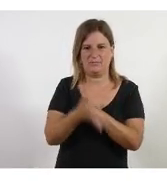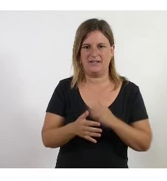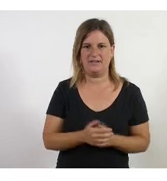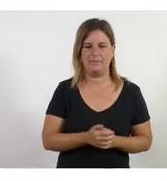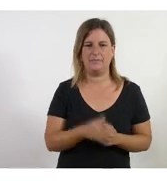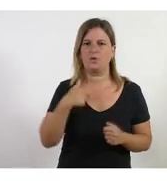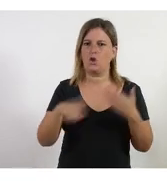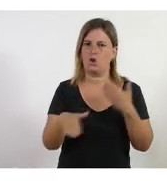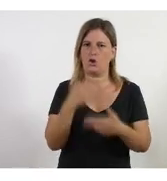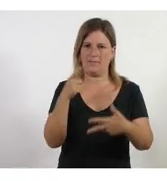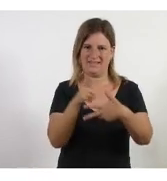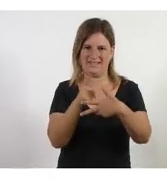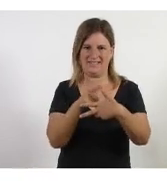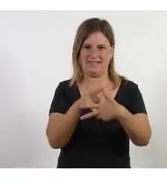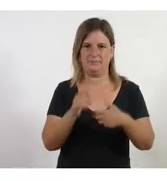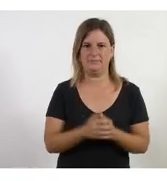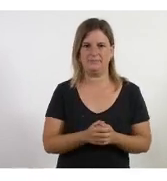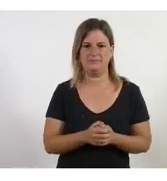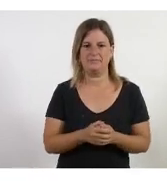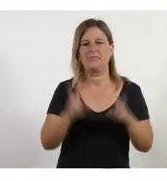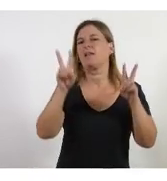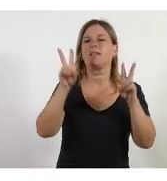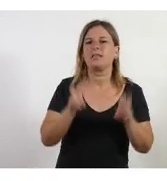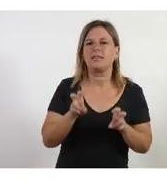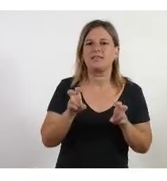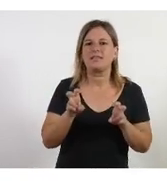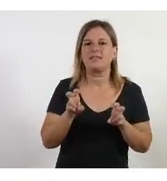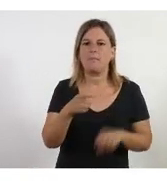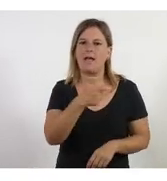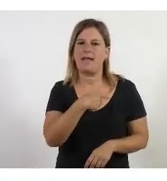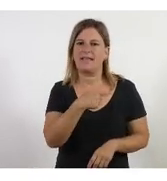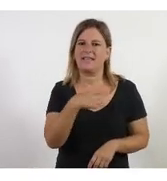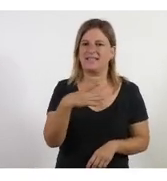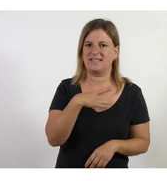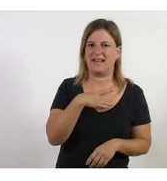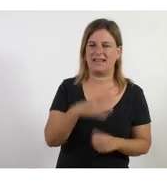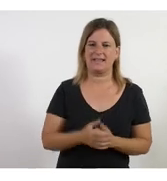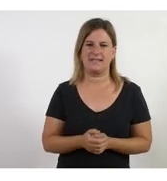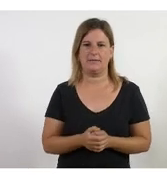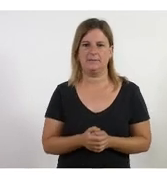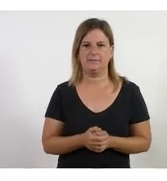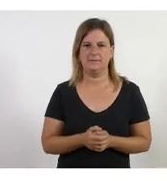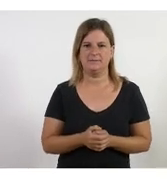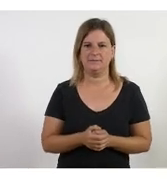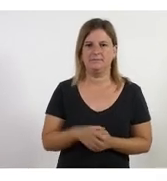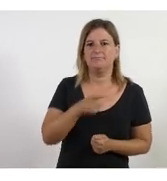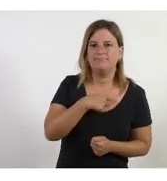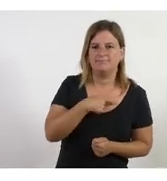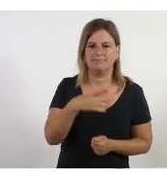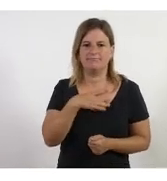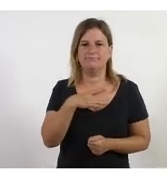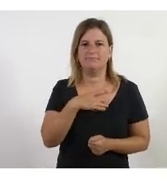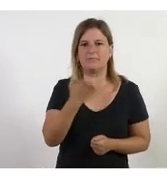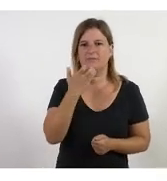pel punt 1 que us deia, sobre la incertesa. No? La incertesa, mireu aquesta noia com està aquí,